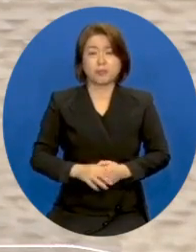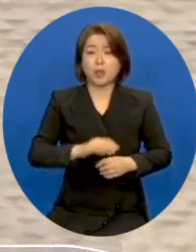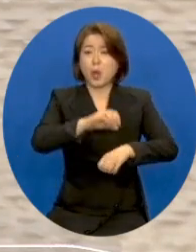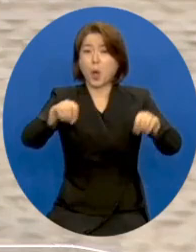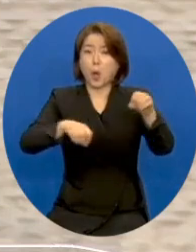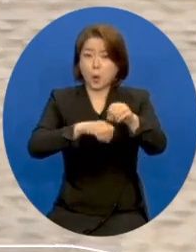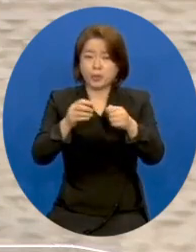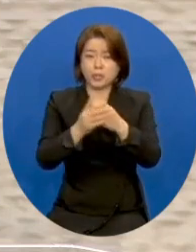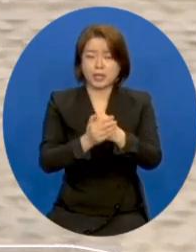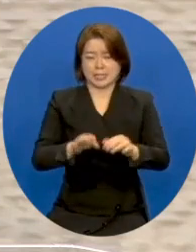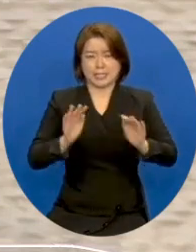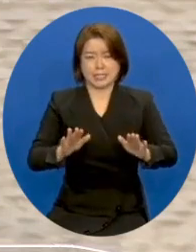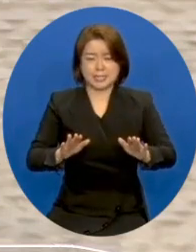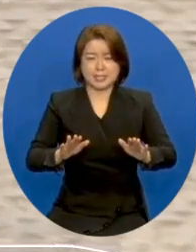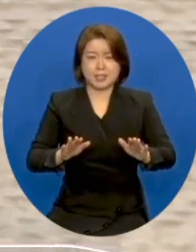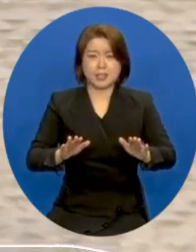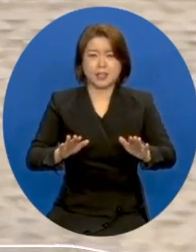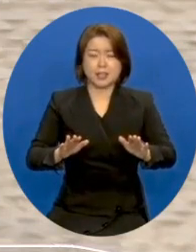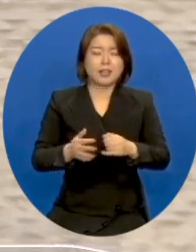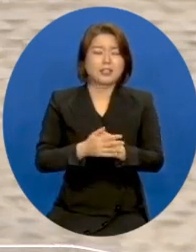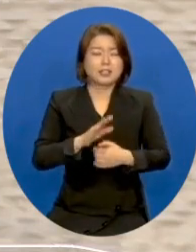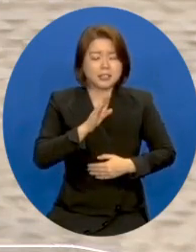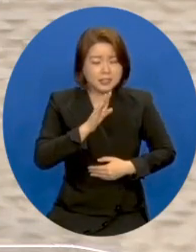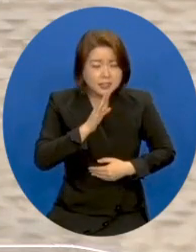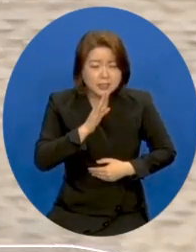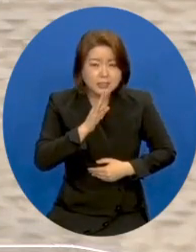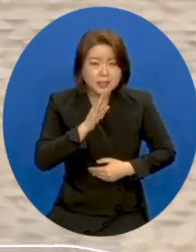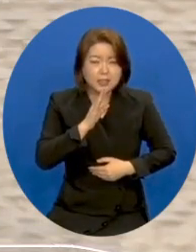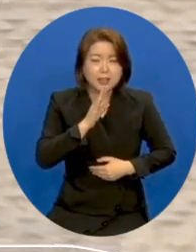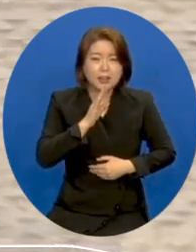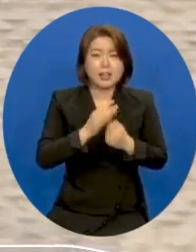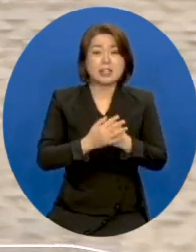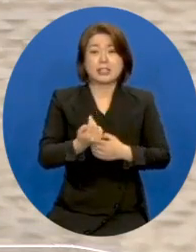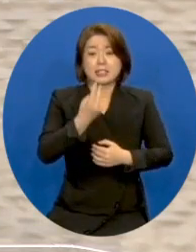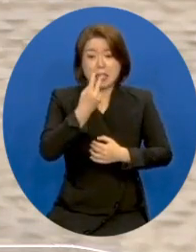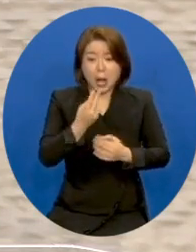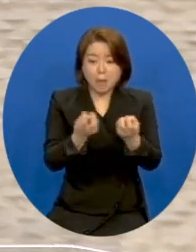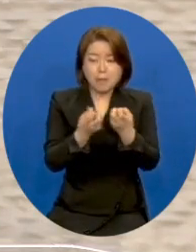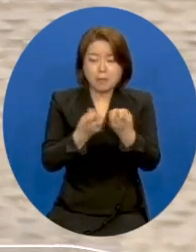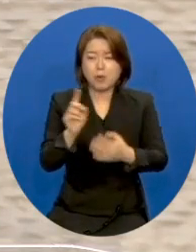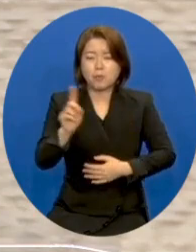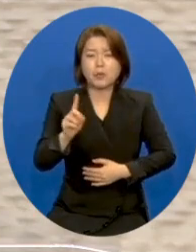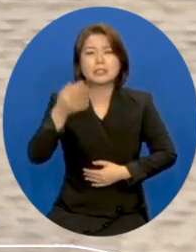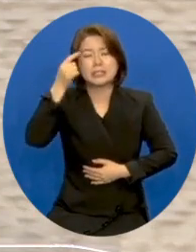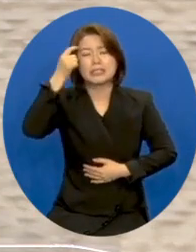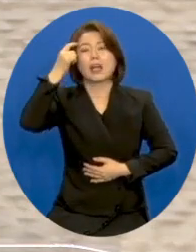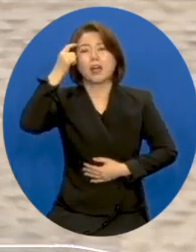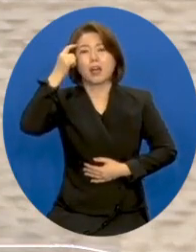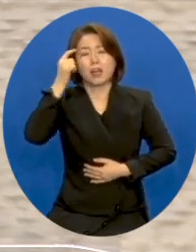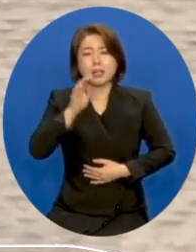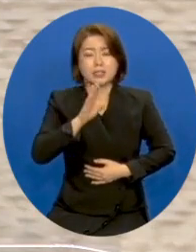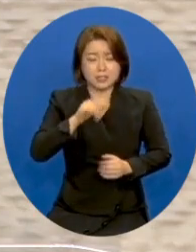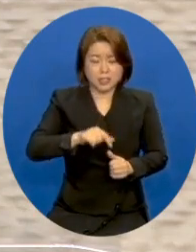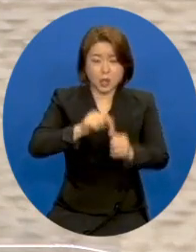오히려 이제야 비로소 여호사밧이 살 길을 찾았다, 진짜 구원받을 길을